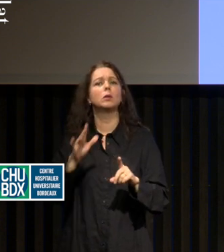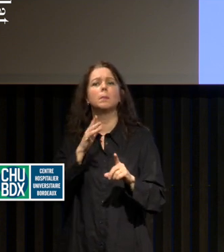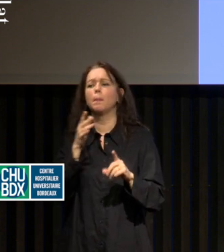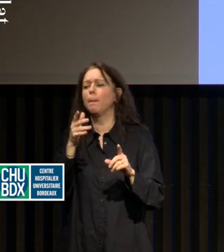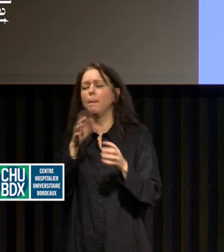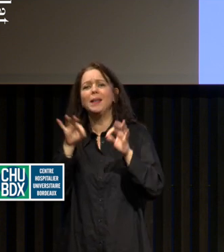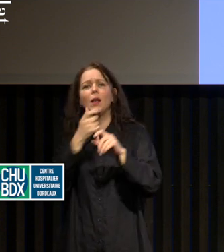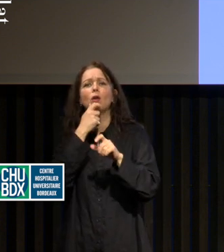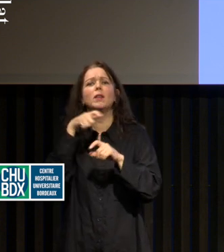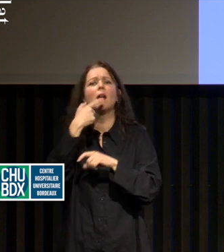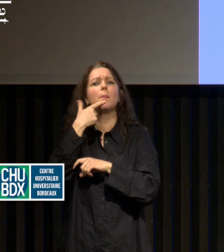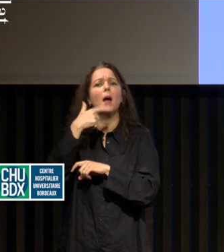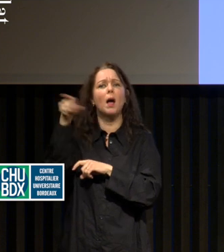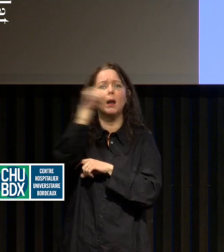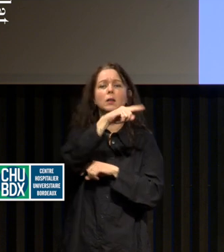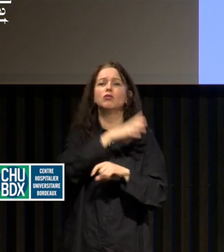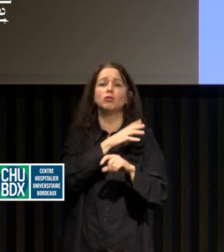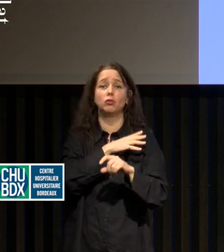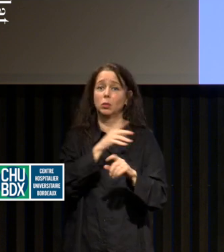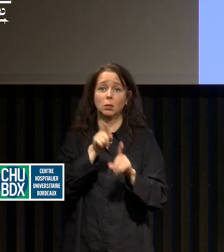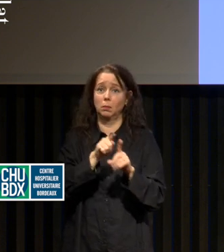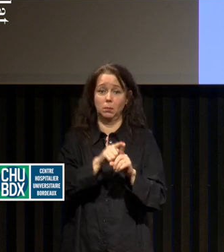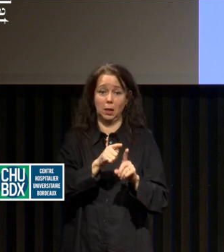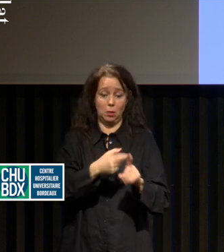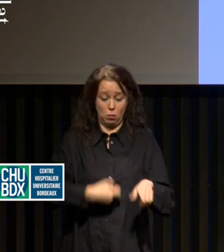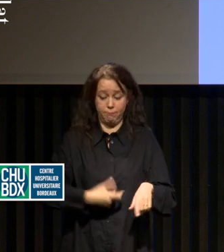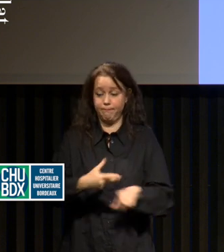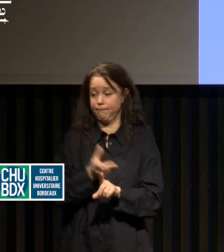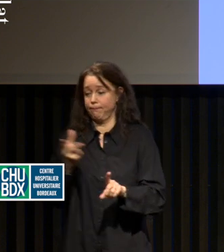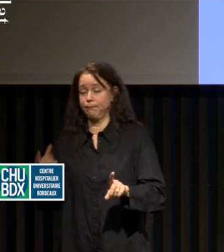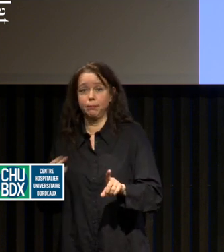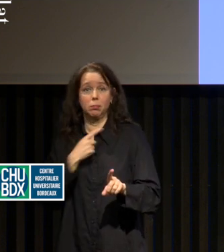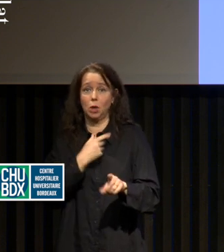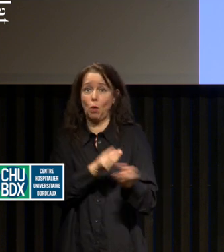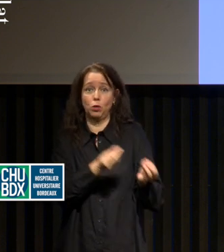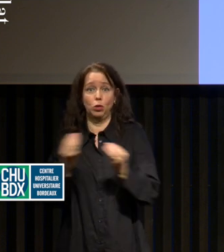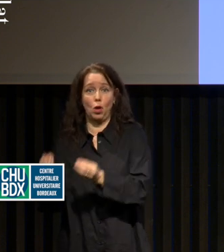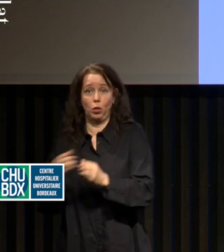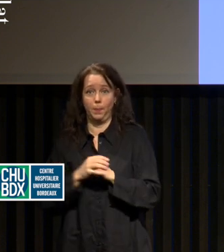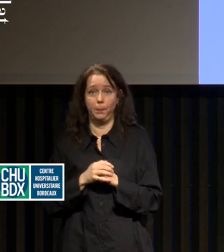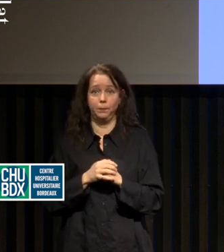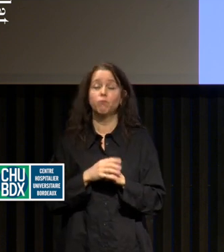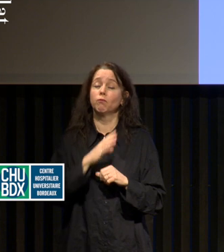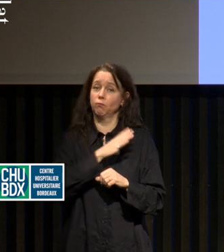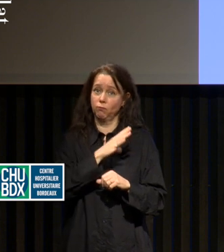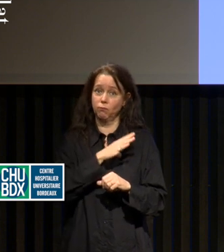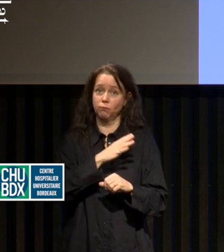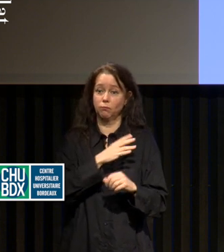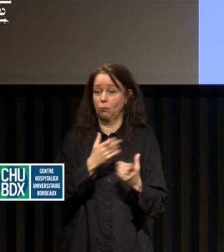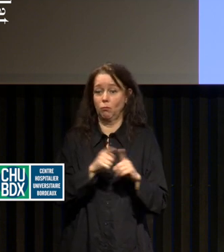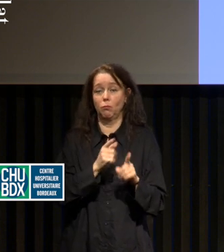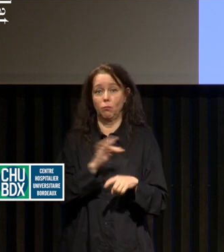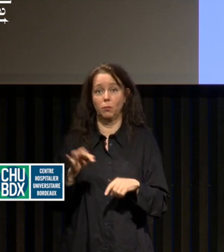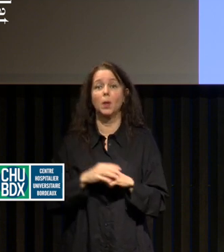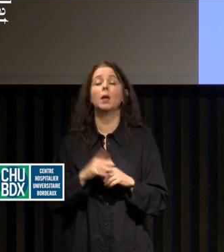des donneurs de microbiote comme il y a des donneurs de sang, anonymes. En France, c'est un médicament. Donc, on doit choisir le